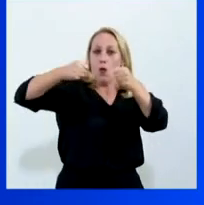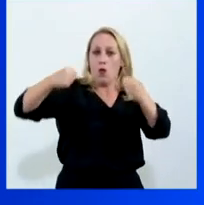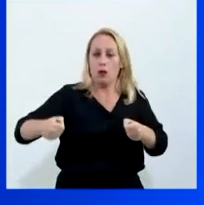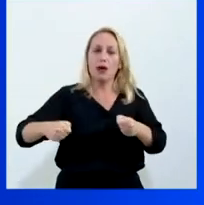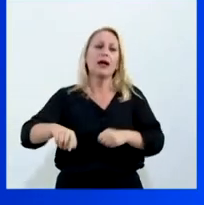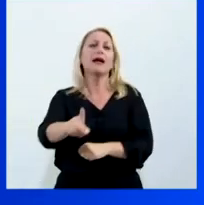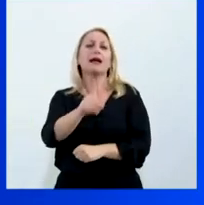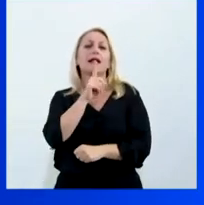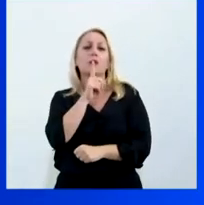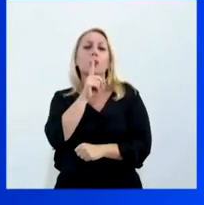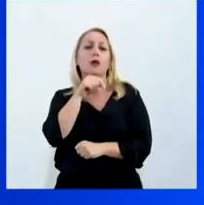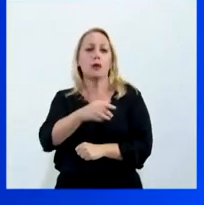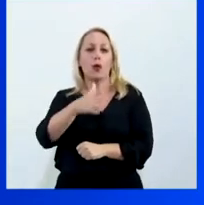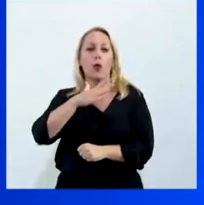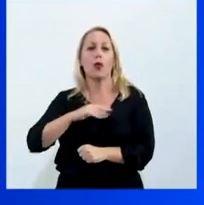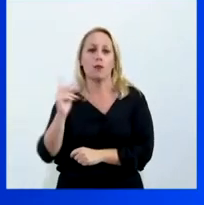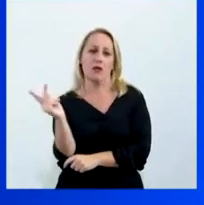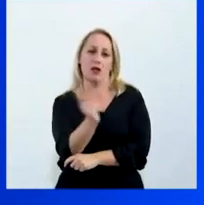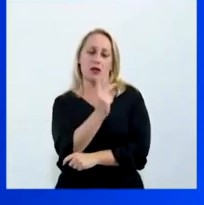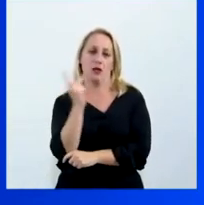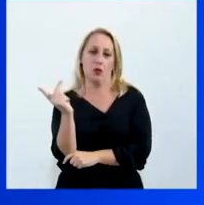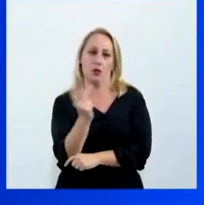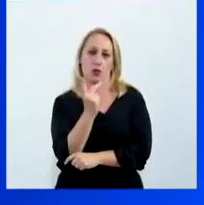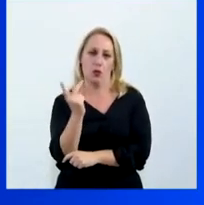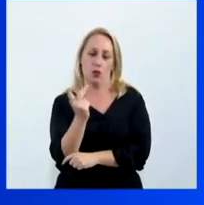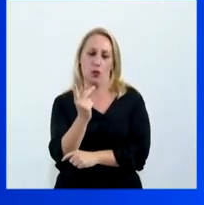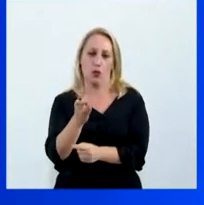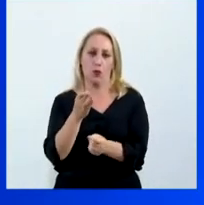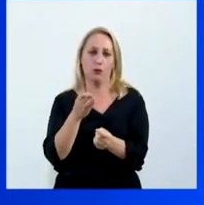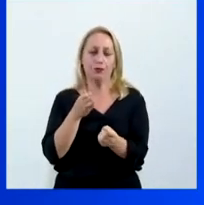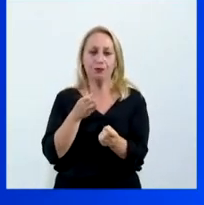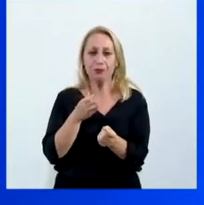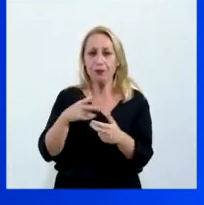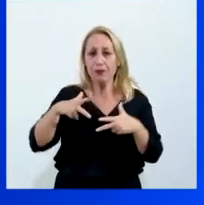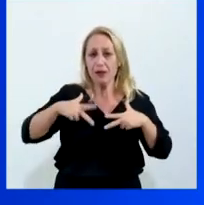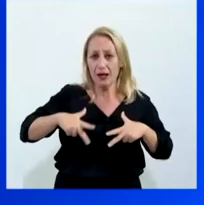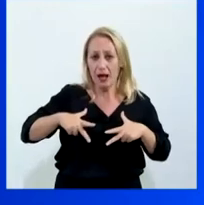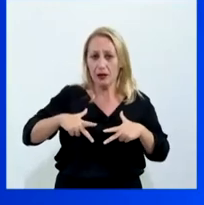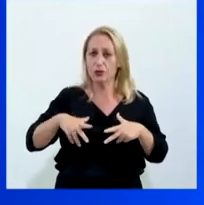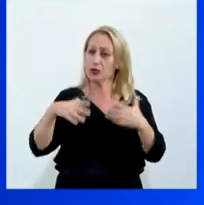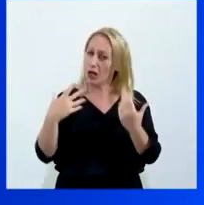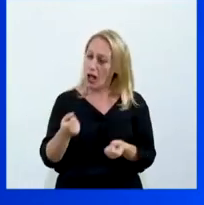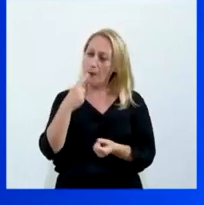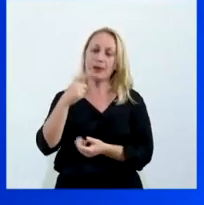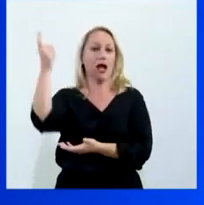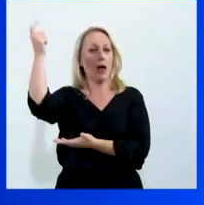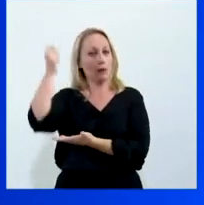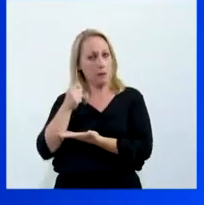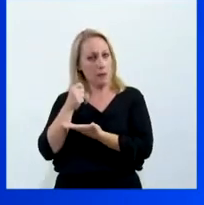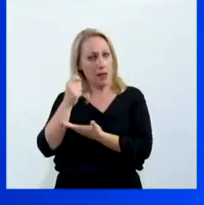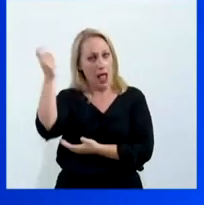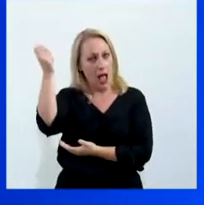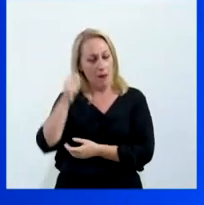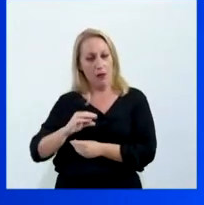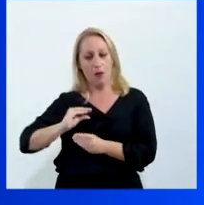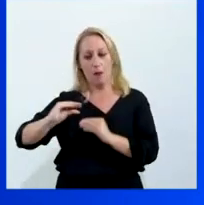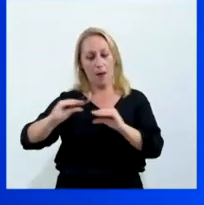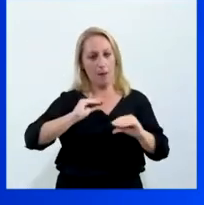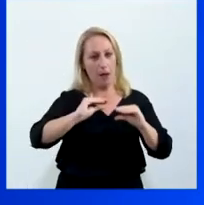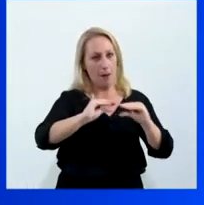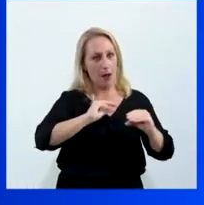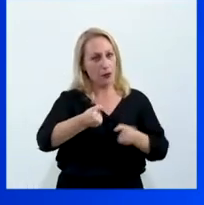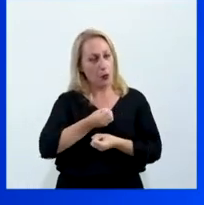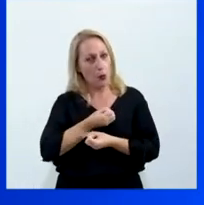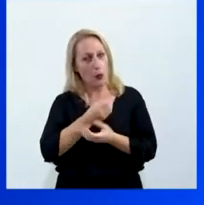για όλες τις εκφάνσεις του κοινωνικού κράτους και για την επιδοματική μας πολιτική, η οποία είναι γενναιόδορη. Πρέπει να γίνει ακόμα πιο στοχευμένη